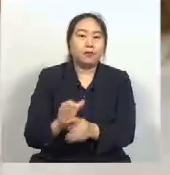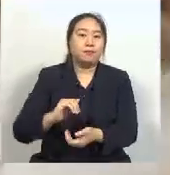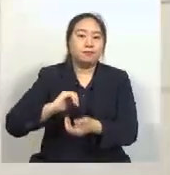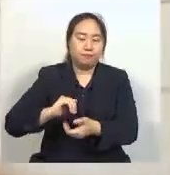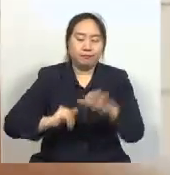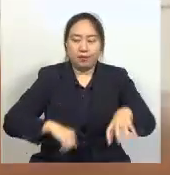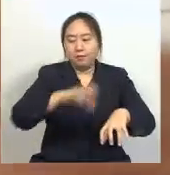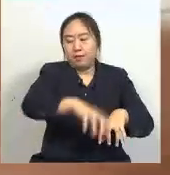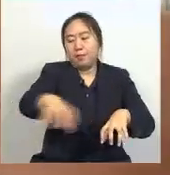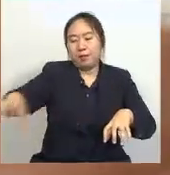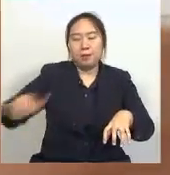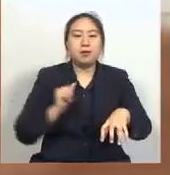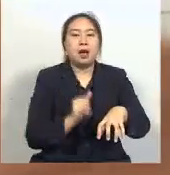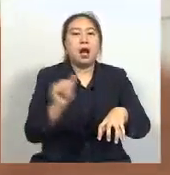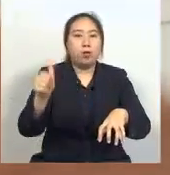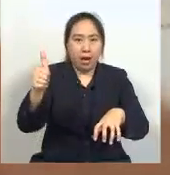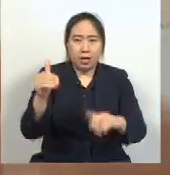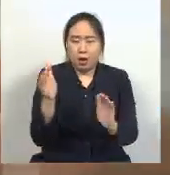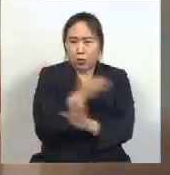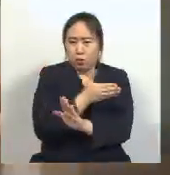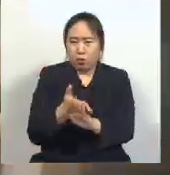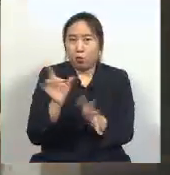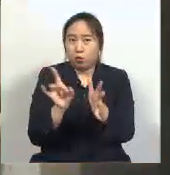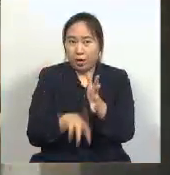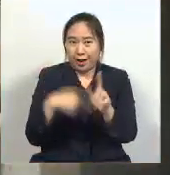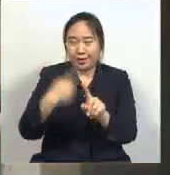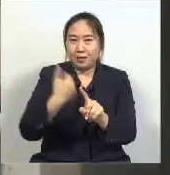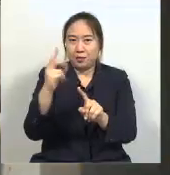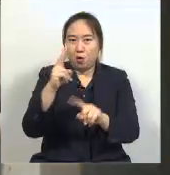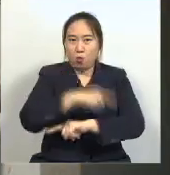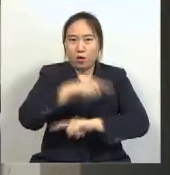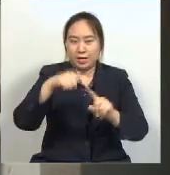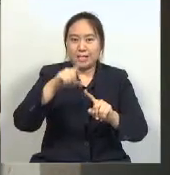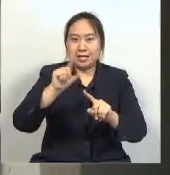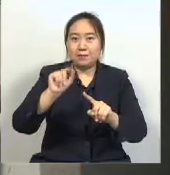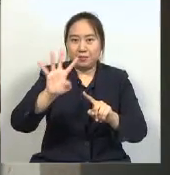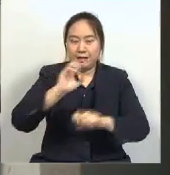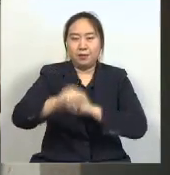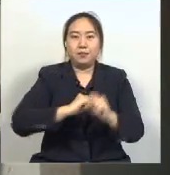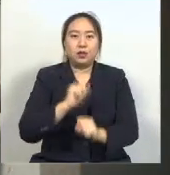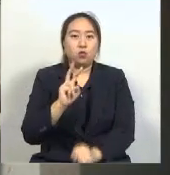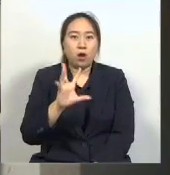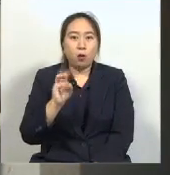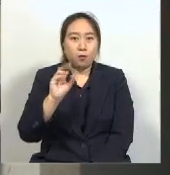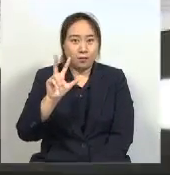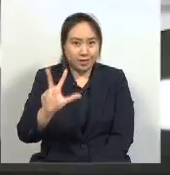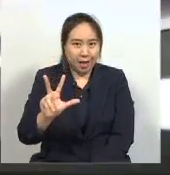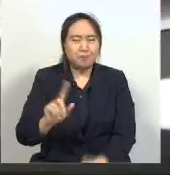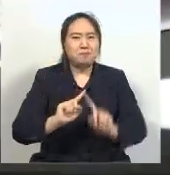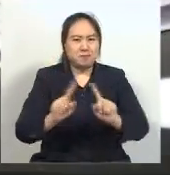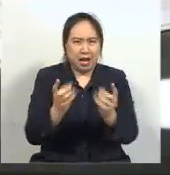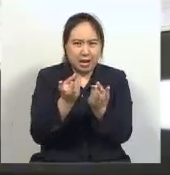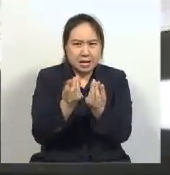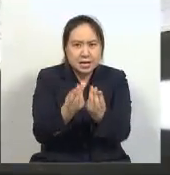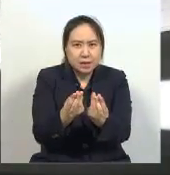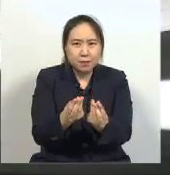ธนาคารอาคารสงเคราะห์จนถึงวันที่24ธันวาคม2563แต่อาจจะต้องรีบหน่อยนะ